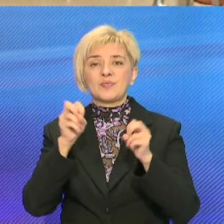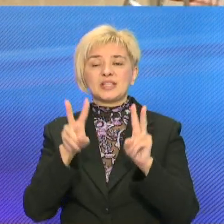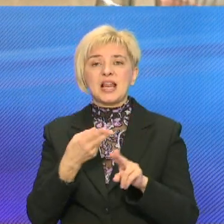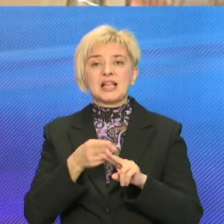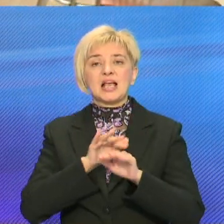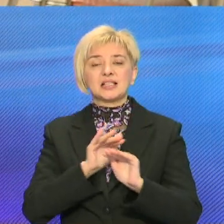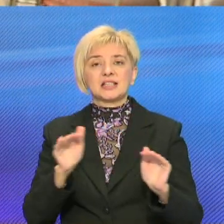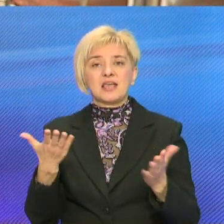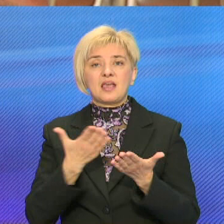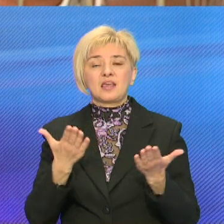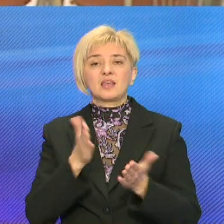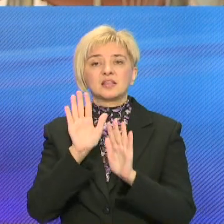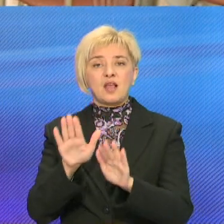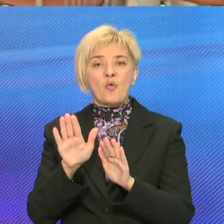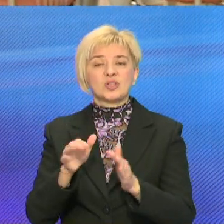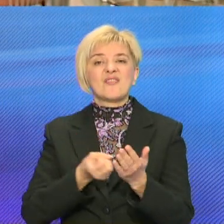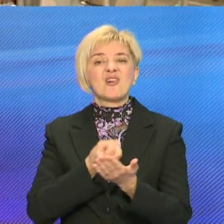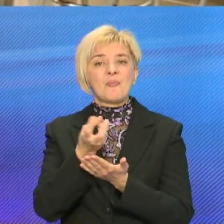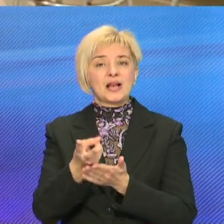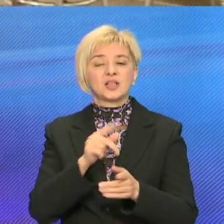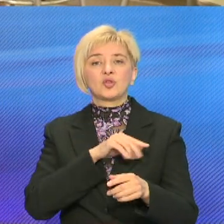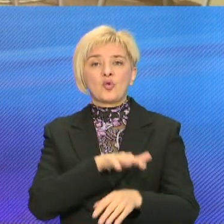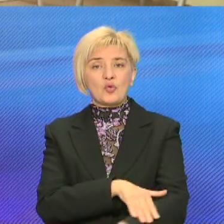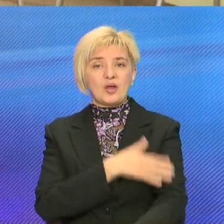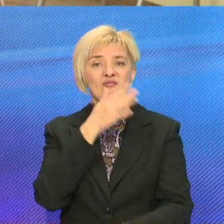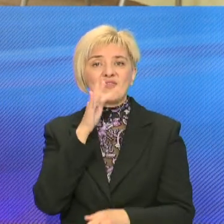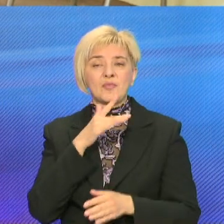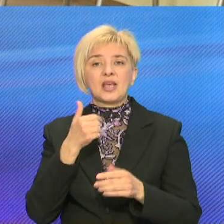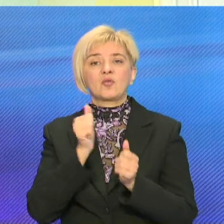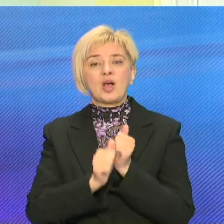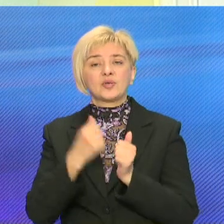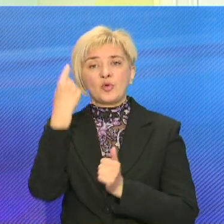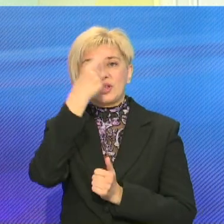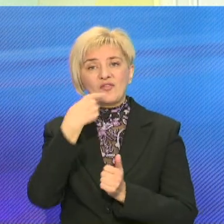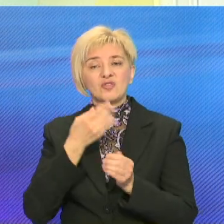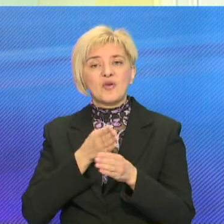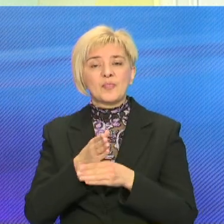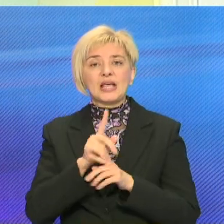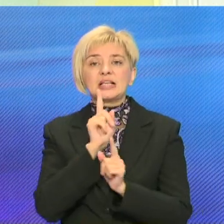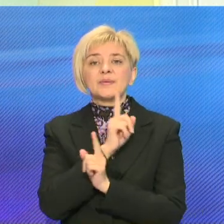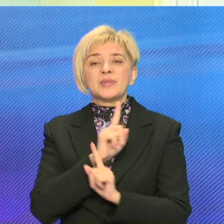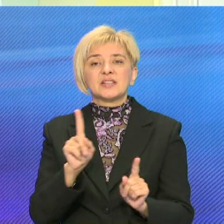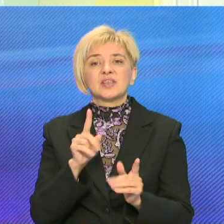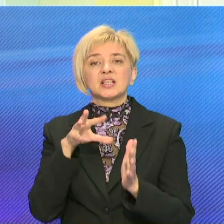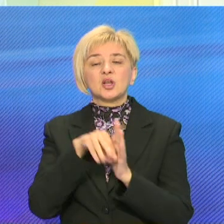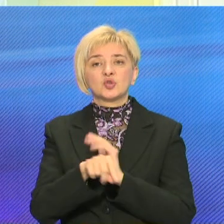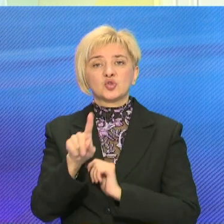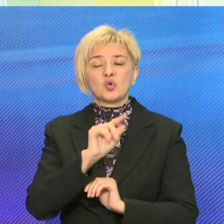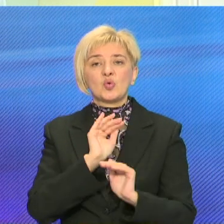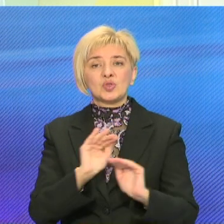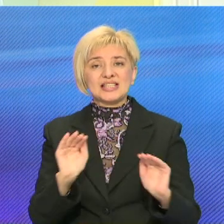у стационары протяглый час. До каждого тут индивидуальный подход. Специфика заключается в том, что все-таки